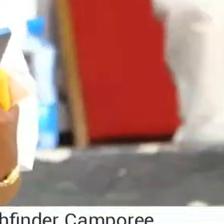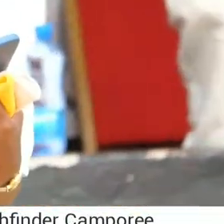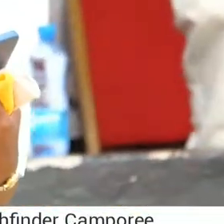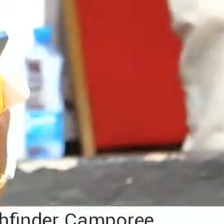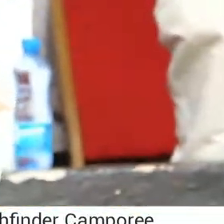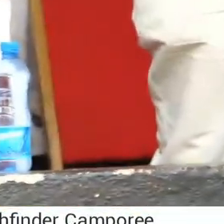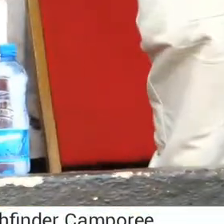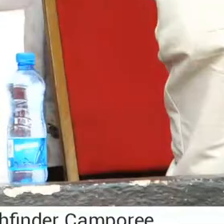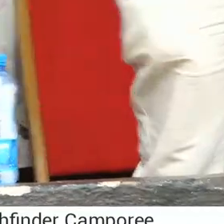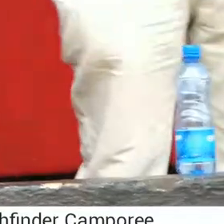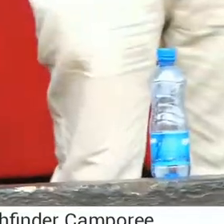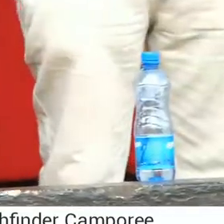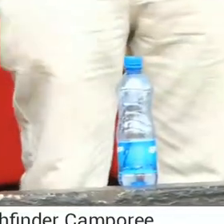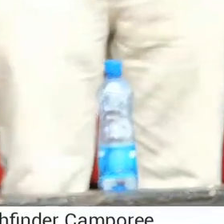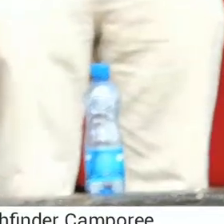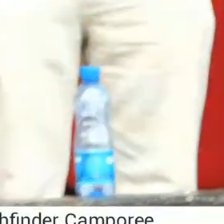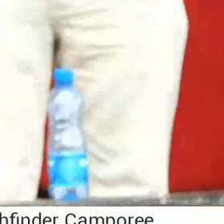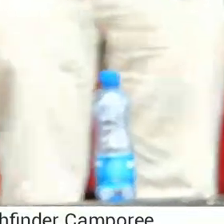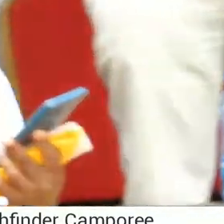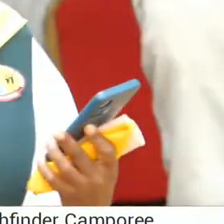Ulieni umba na